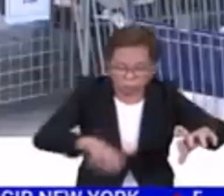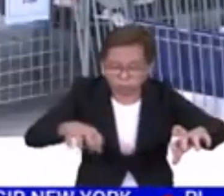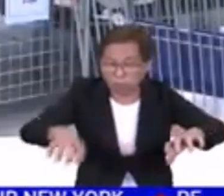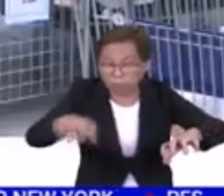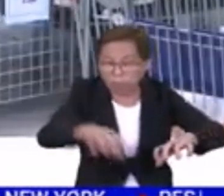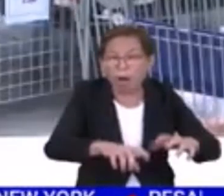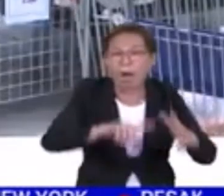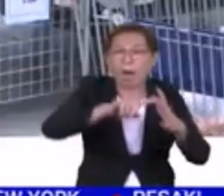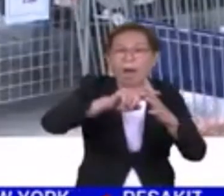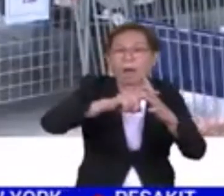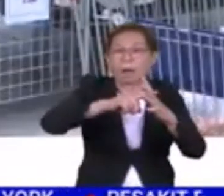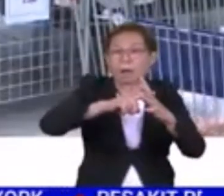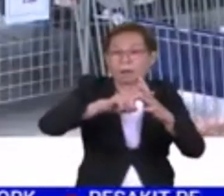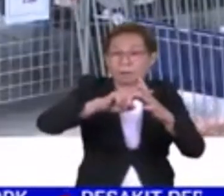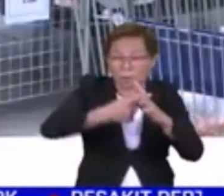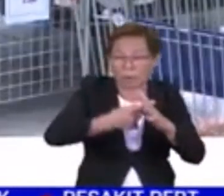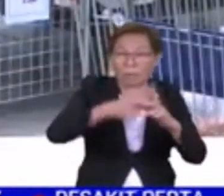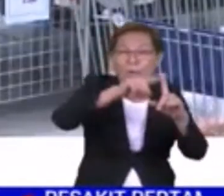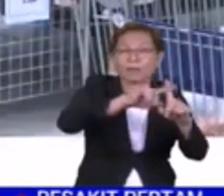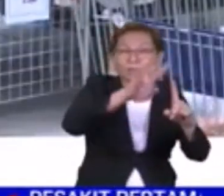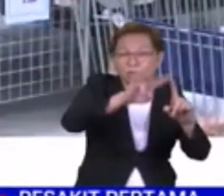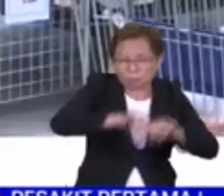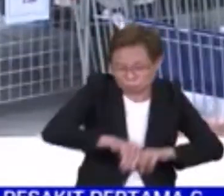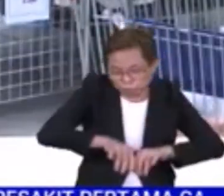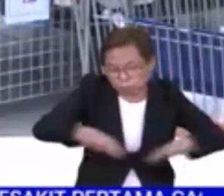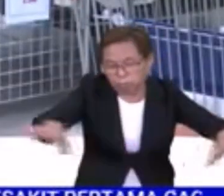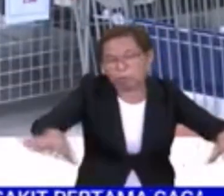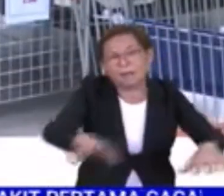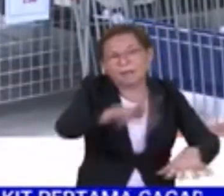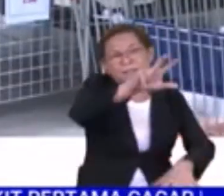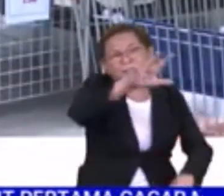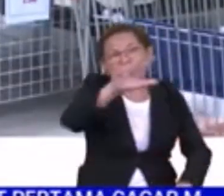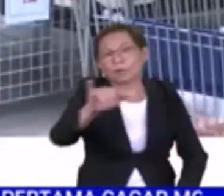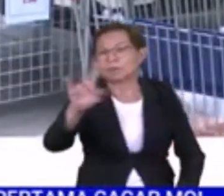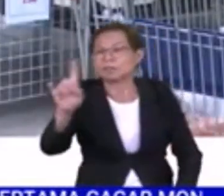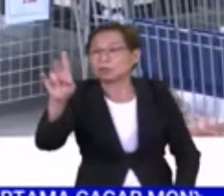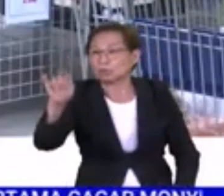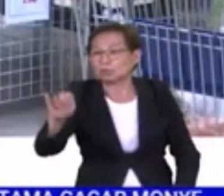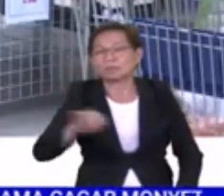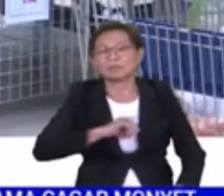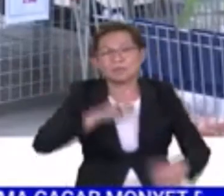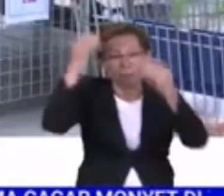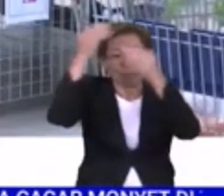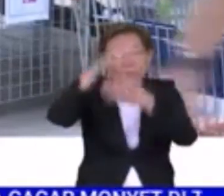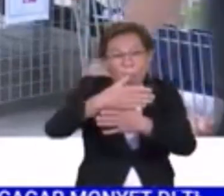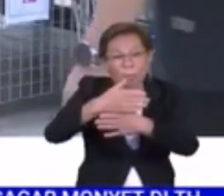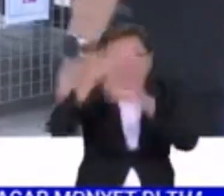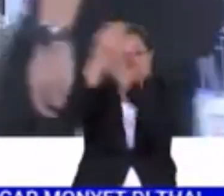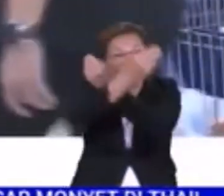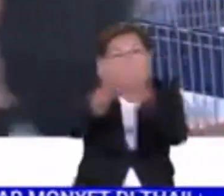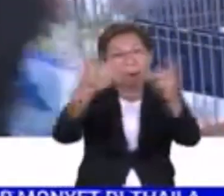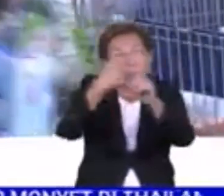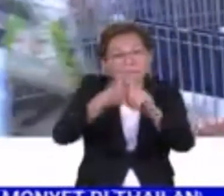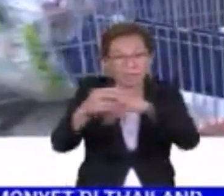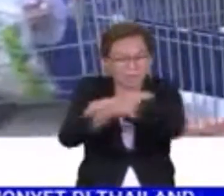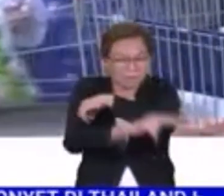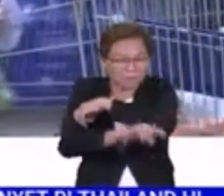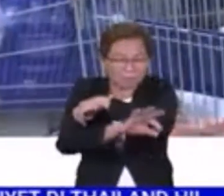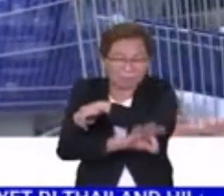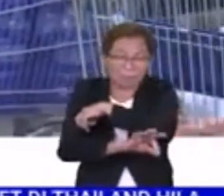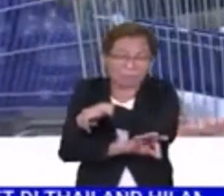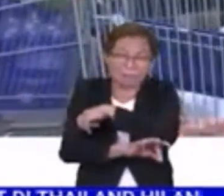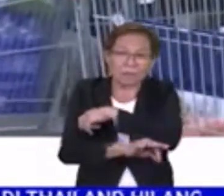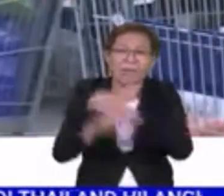ini, Julai, ia diperluaskan hingga ke 36 dun. Baik, itu saja yang dapat saya kongsikan bersama anda dari Negeri